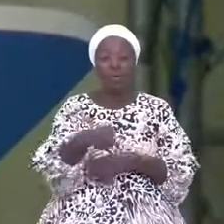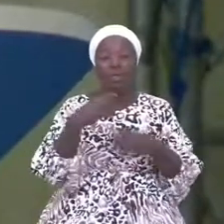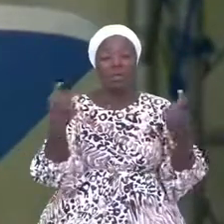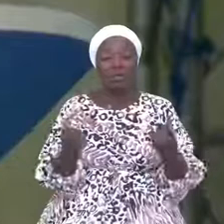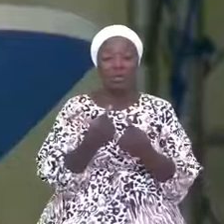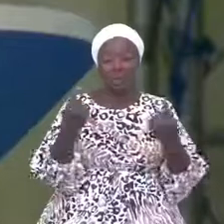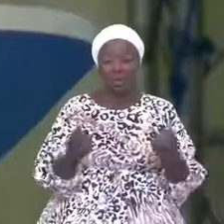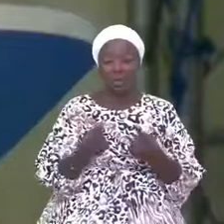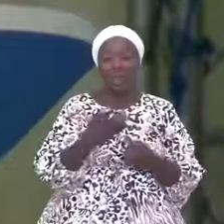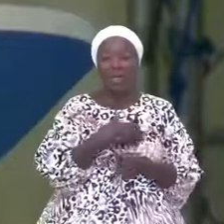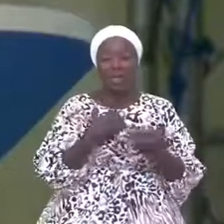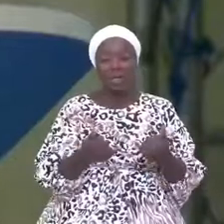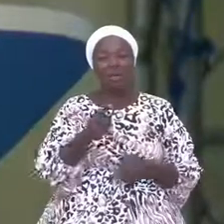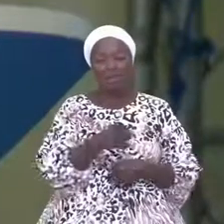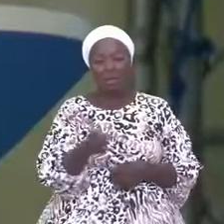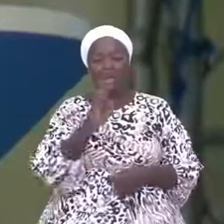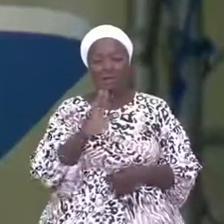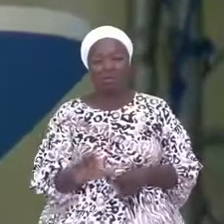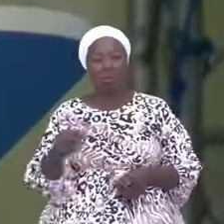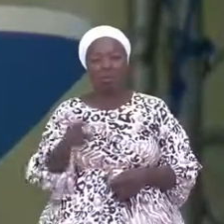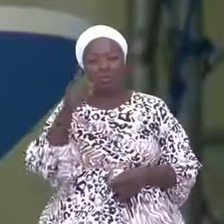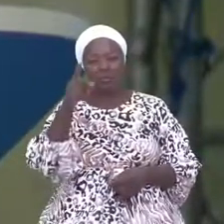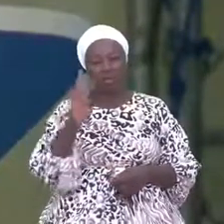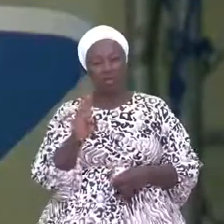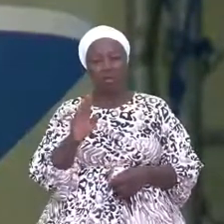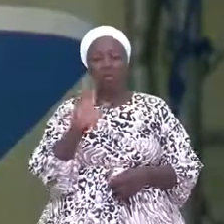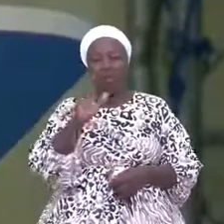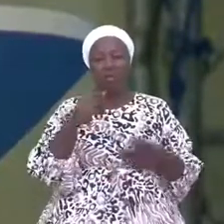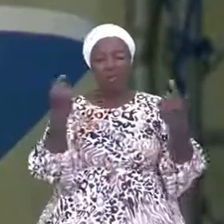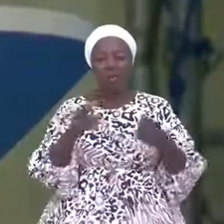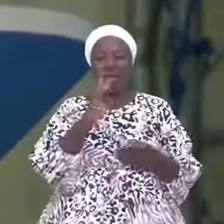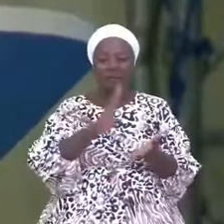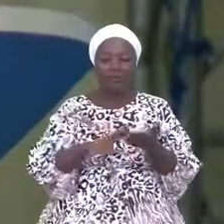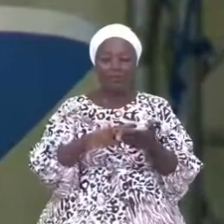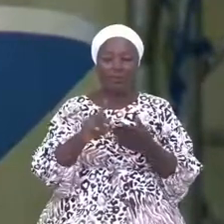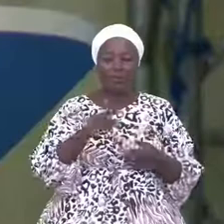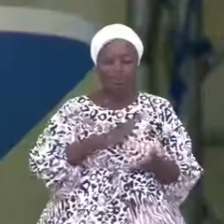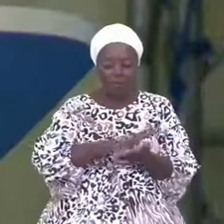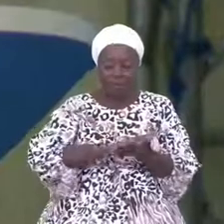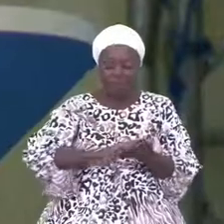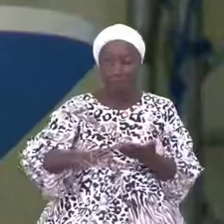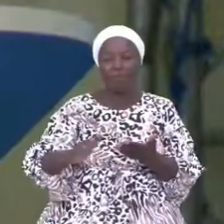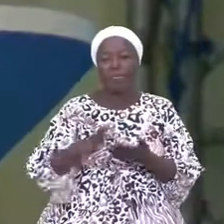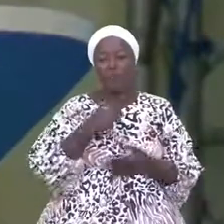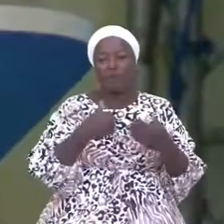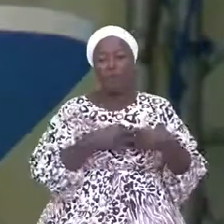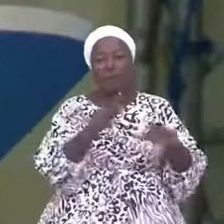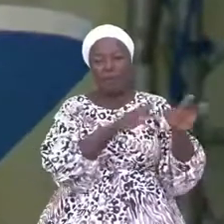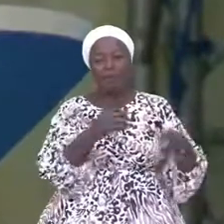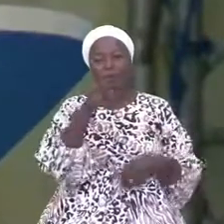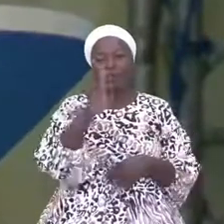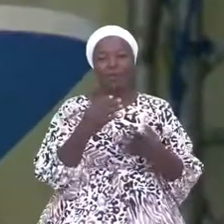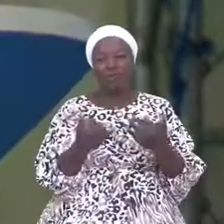sont enfants de Dieu. Vos péchés sont pardonnés. Vous êtes pardonnés. Vous avez obtenu la miséricorde de